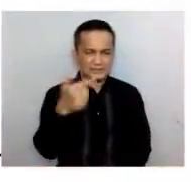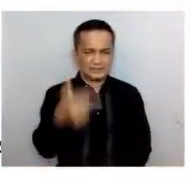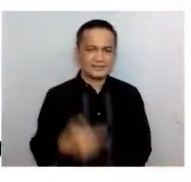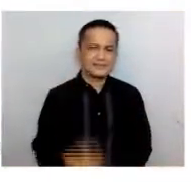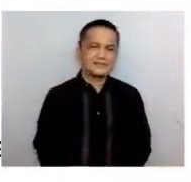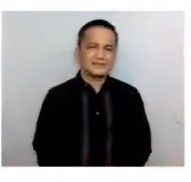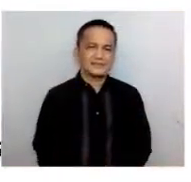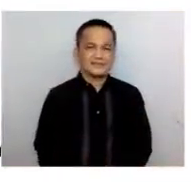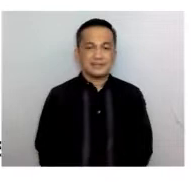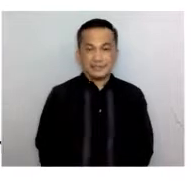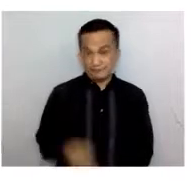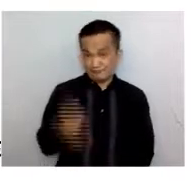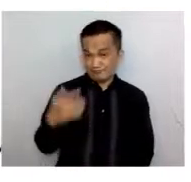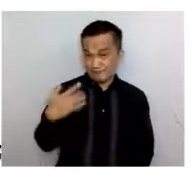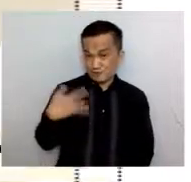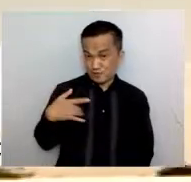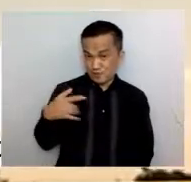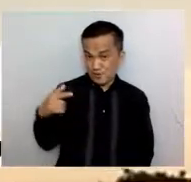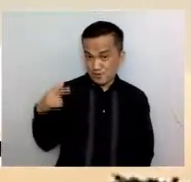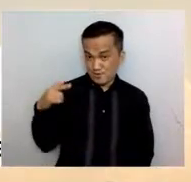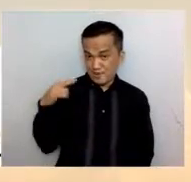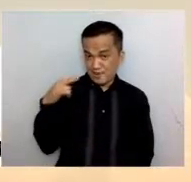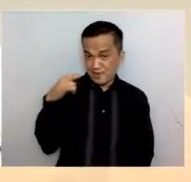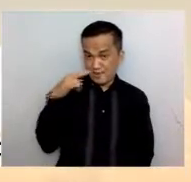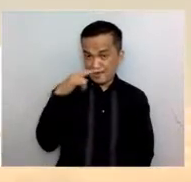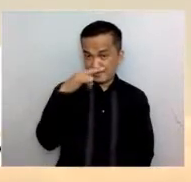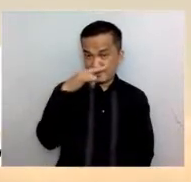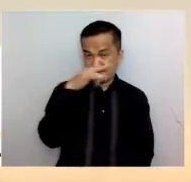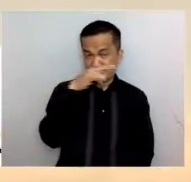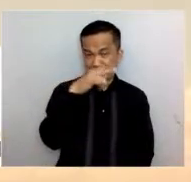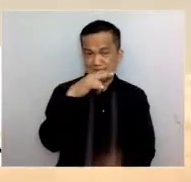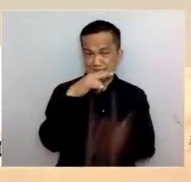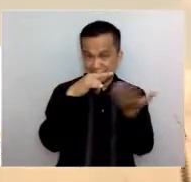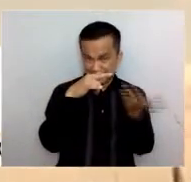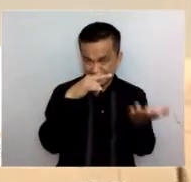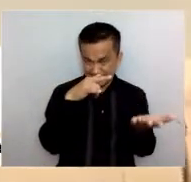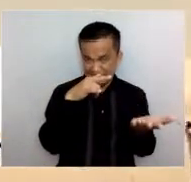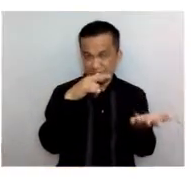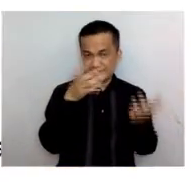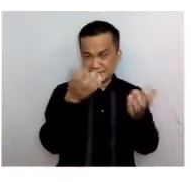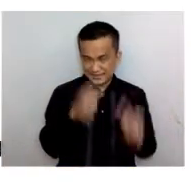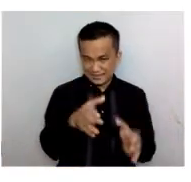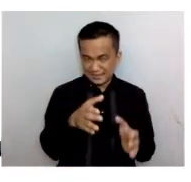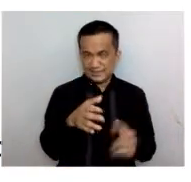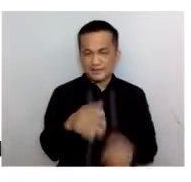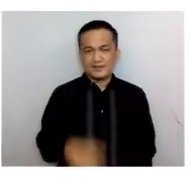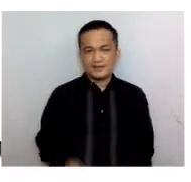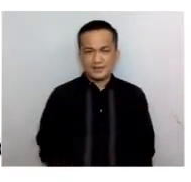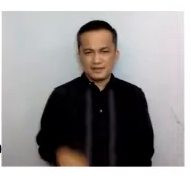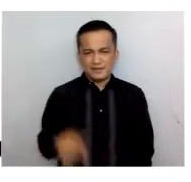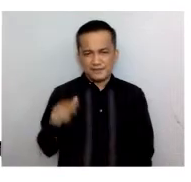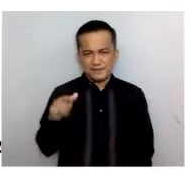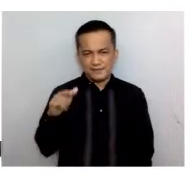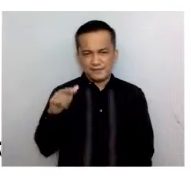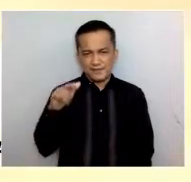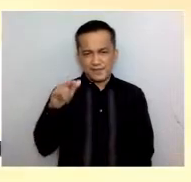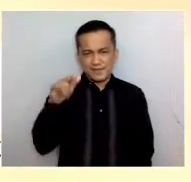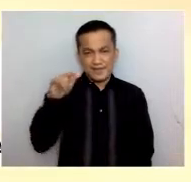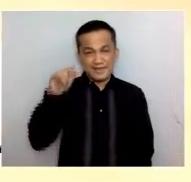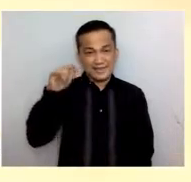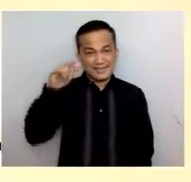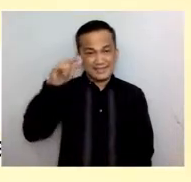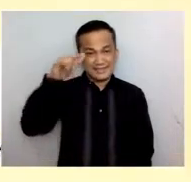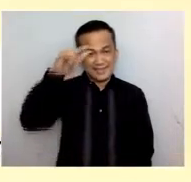Trip mo bang lumipad? Ito na ang chance mong mag-fly